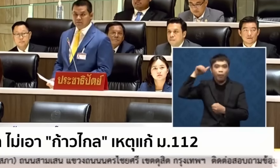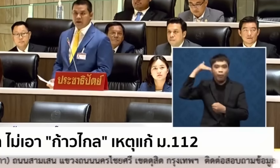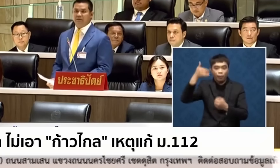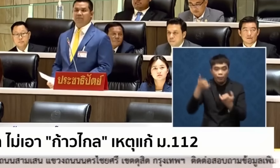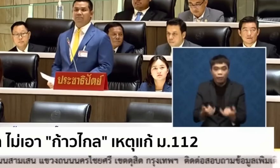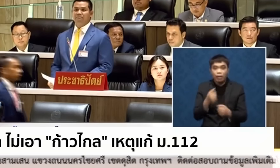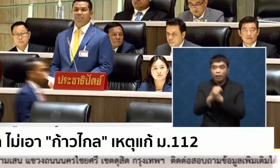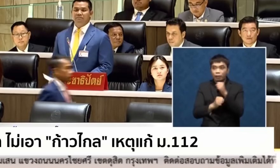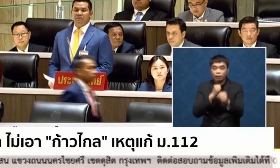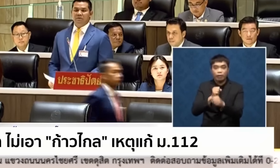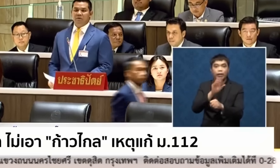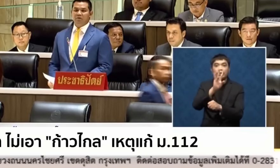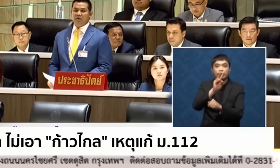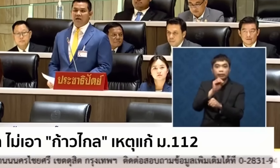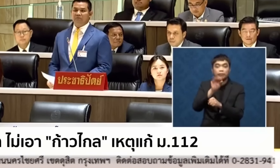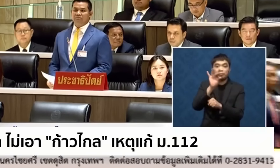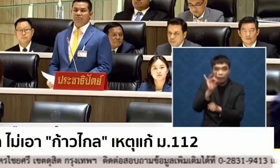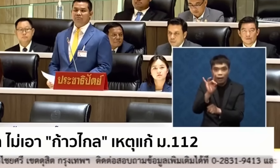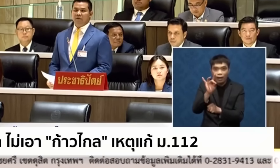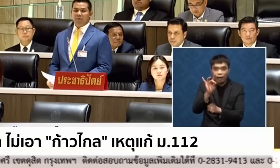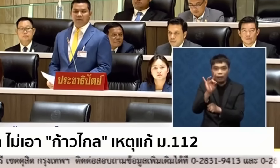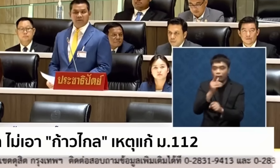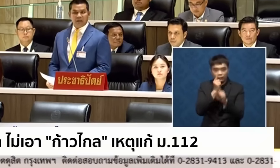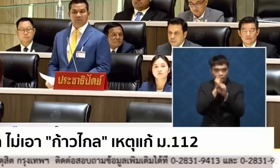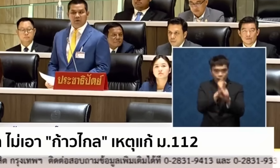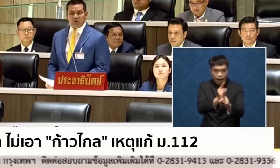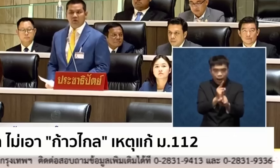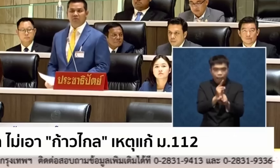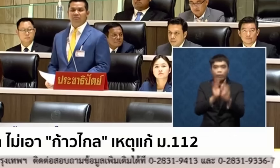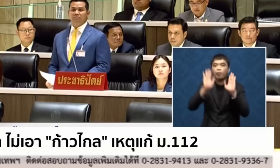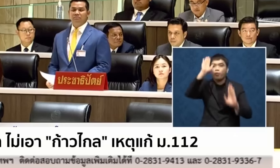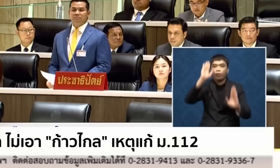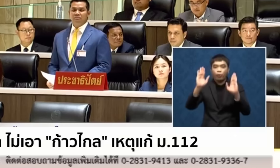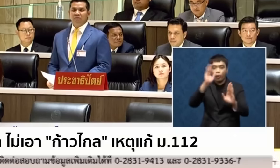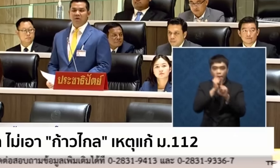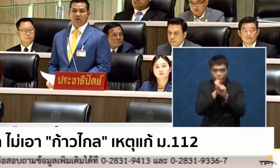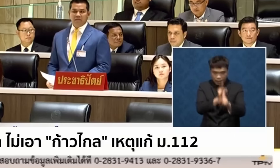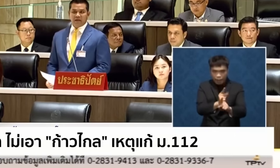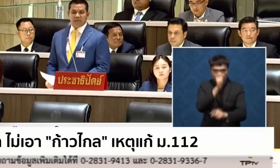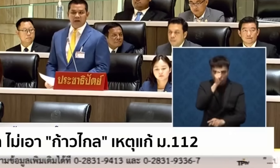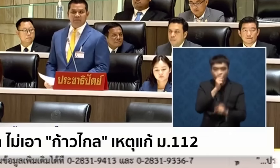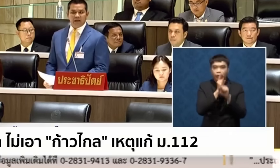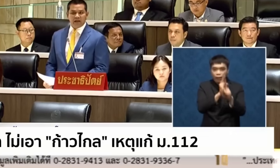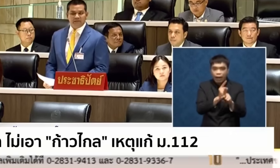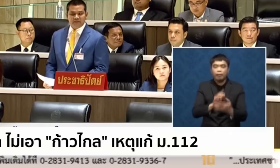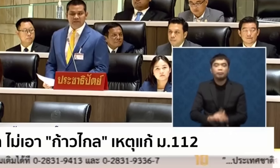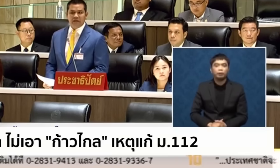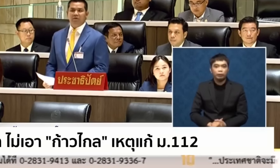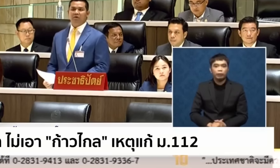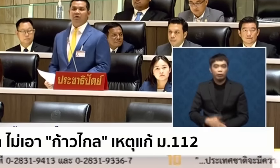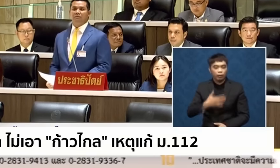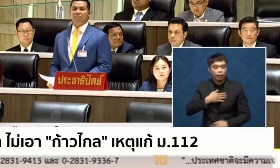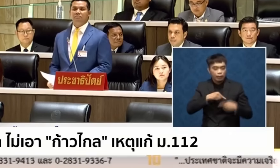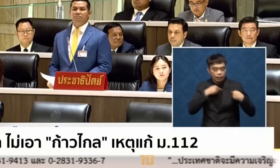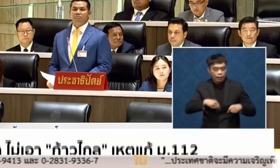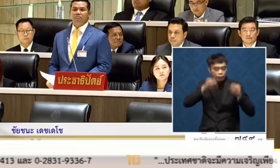ที่ปีที่78เรายึดหลักระบบประชาธิปไตยมาโดยตลอดเรามีเอกภาพในการตัดสินใจ